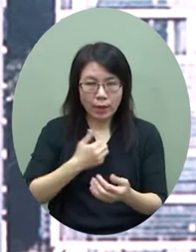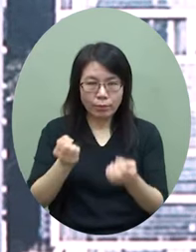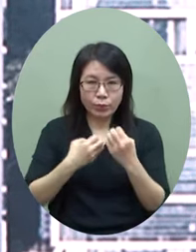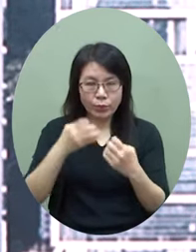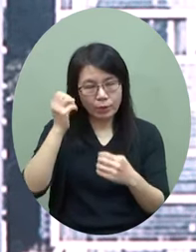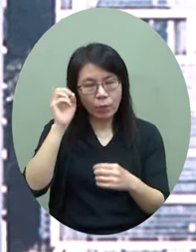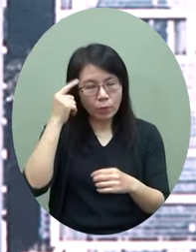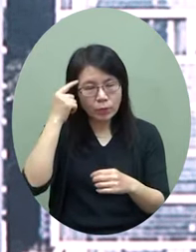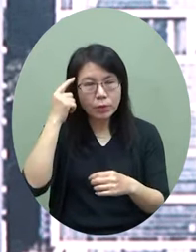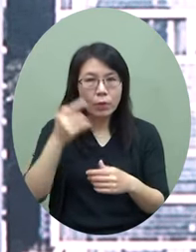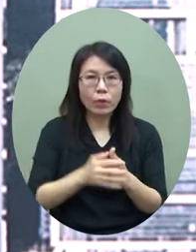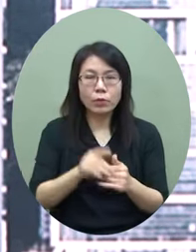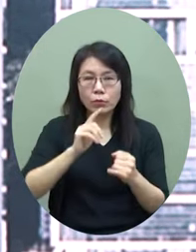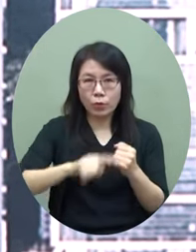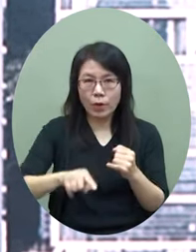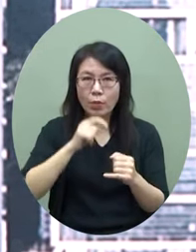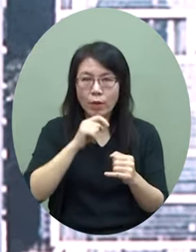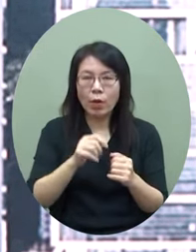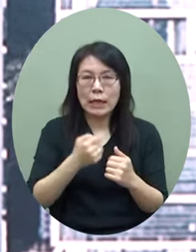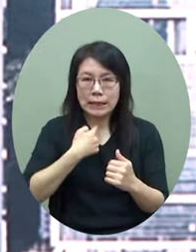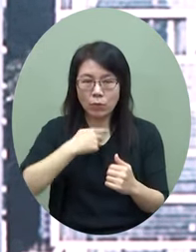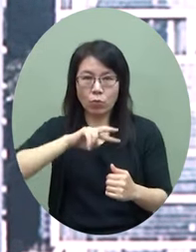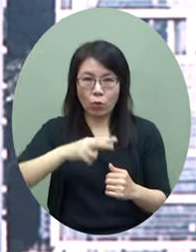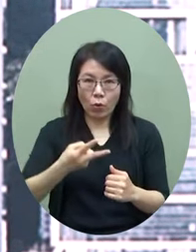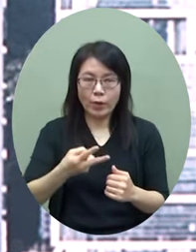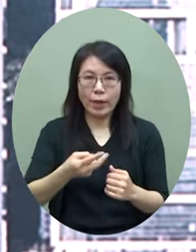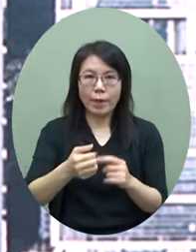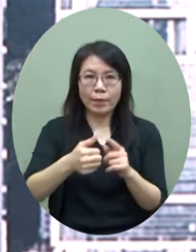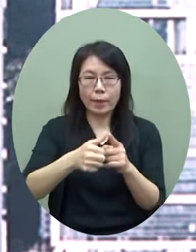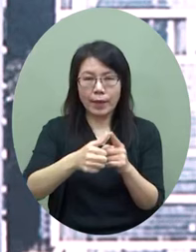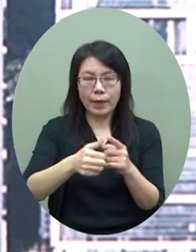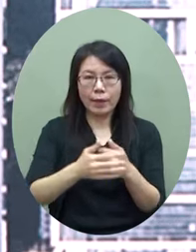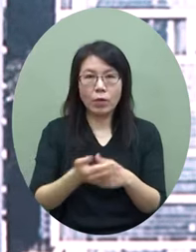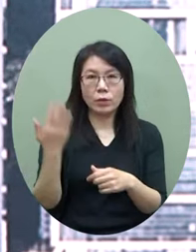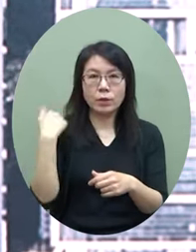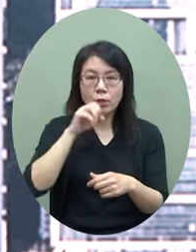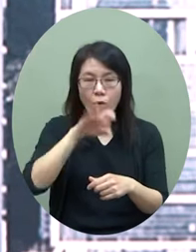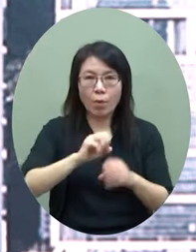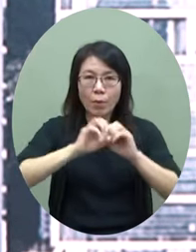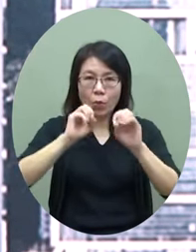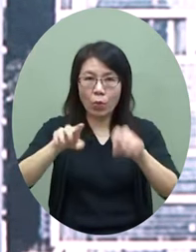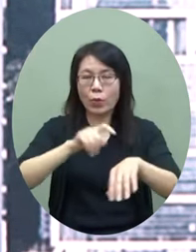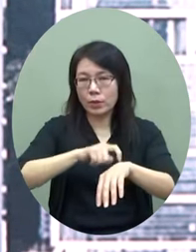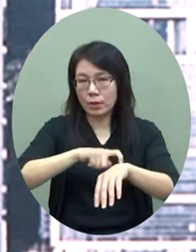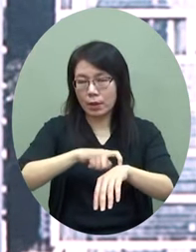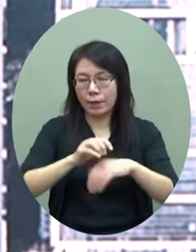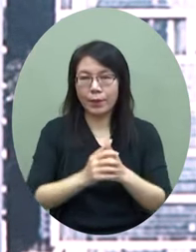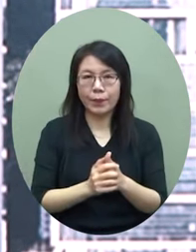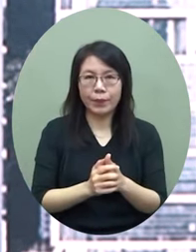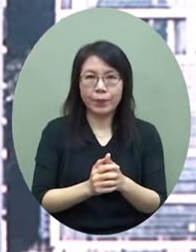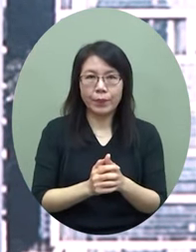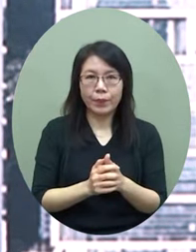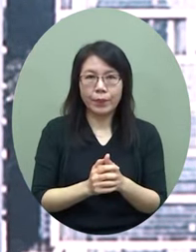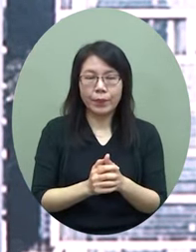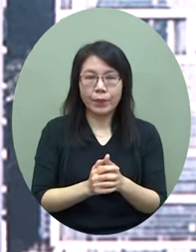起碼總結出來有以下幾方面是可以改善的第一就是我當日講過的公佈時間如果